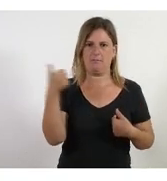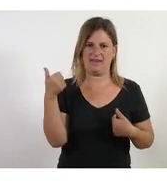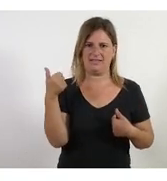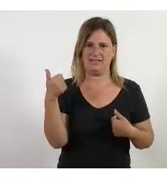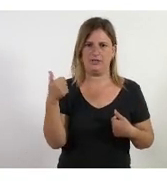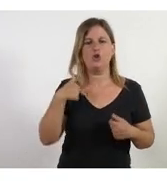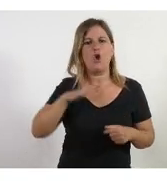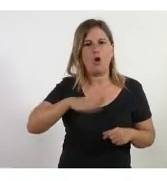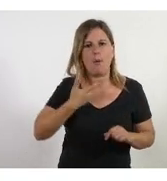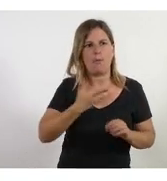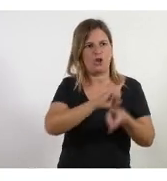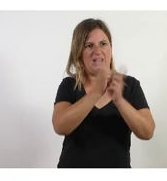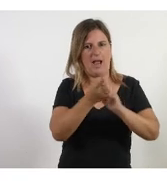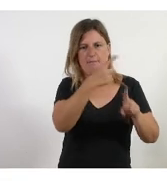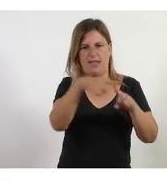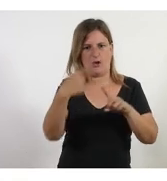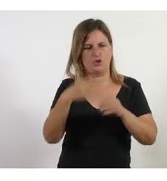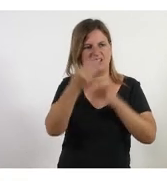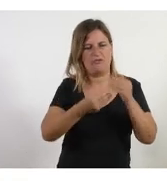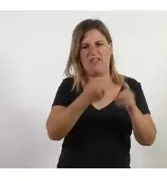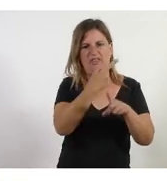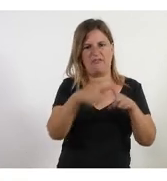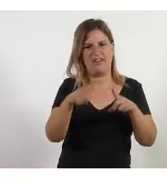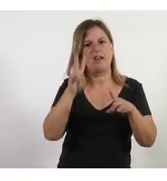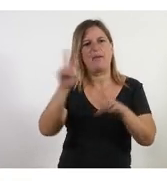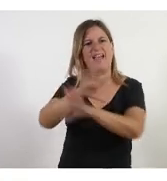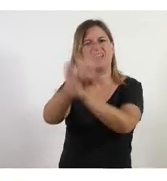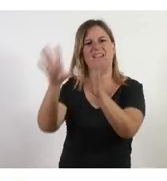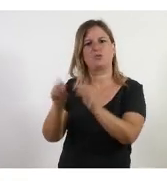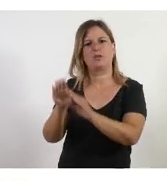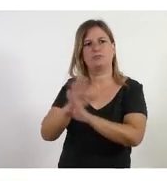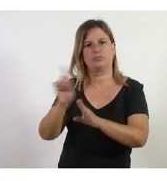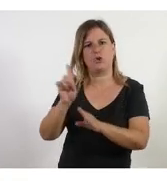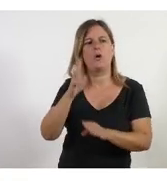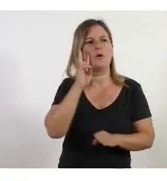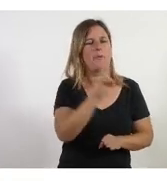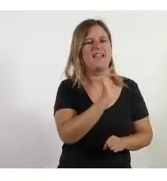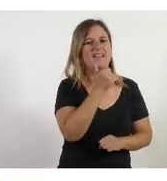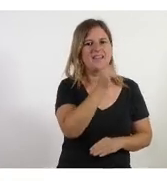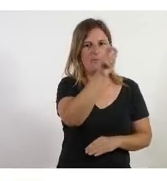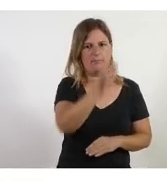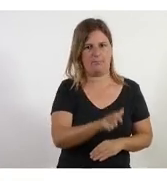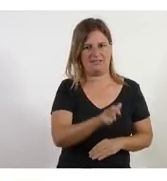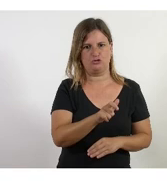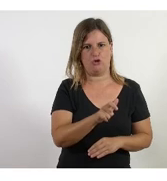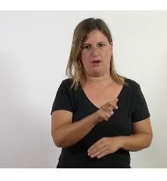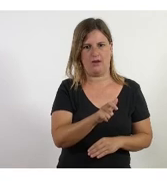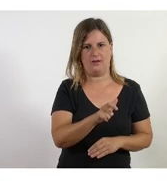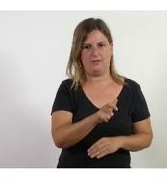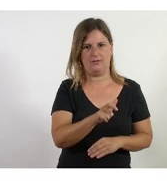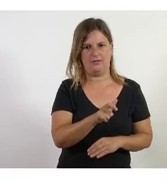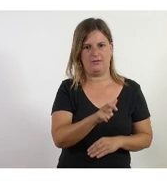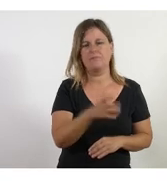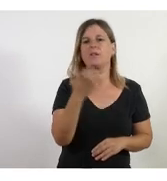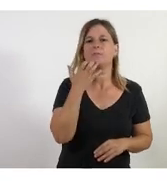manera diferent. No veient només el resultat, sinó veient a la persona que hi ha al darrere de totes les coses. Et poses a